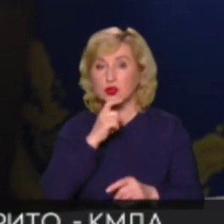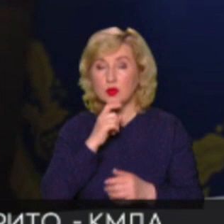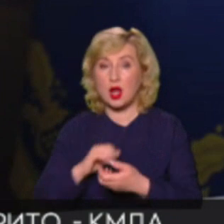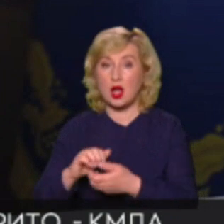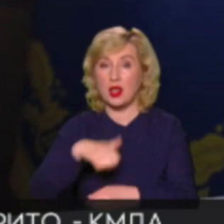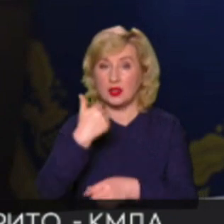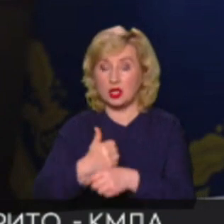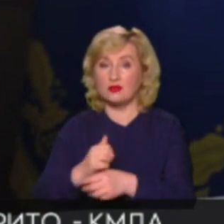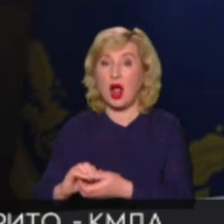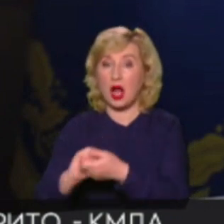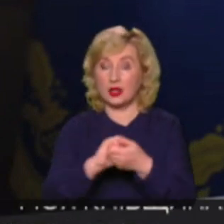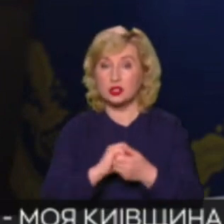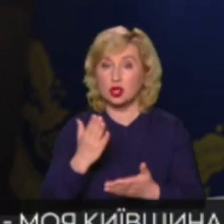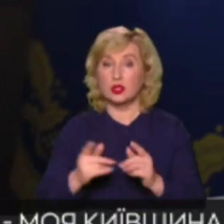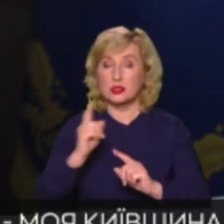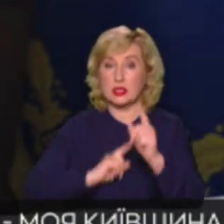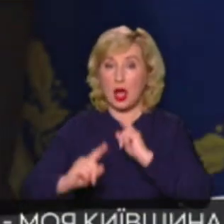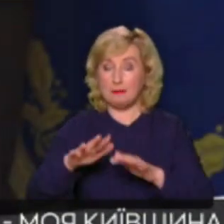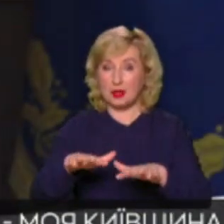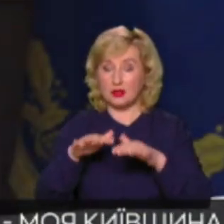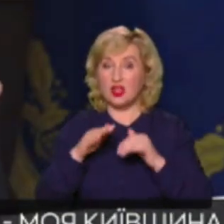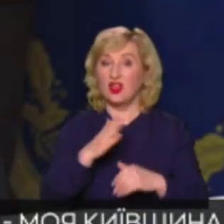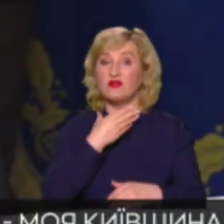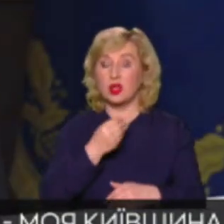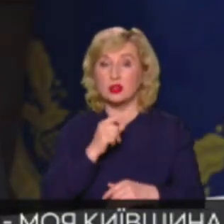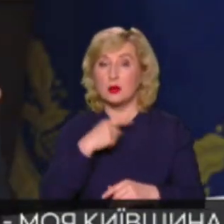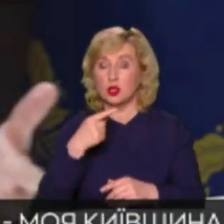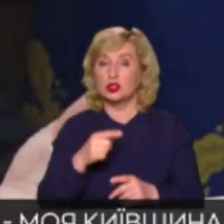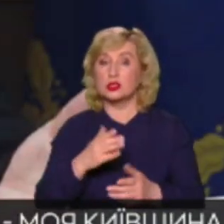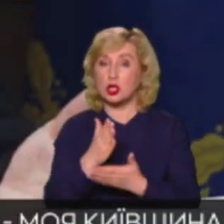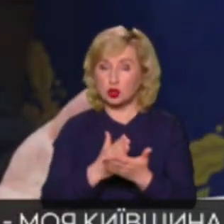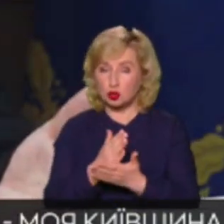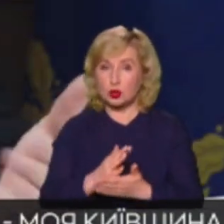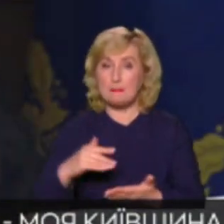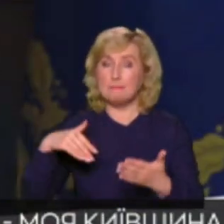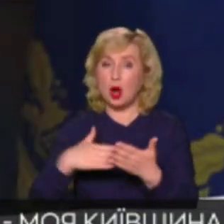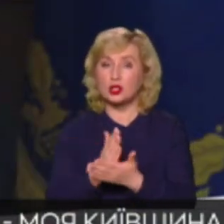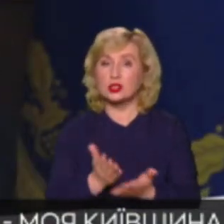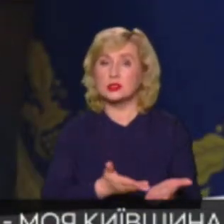якщо на цьому саміті у Вільнюсі не прозвучить заслужене політичне запрошення для України до Альянсу.